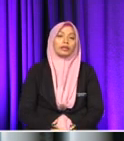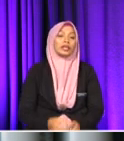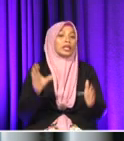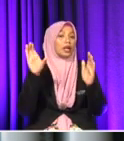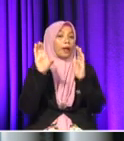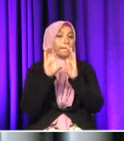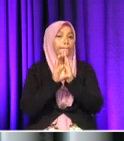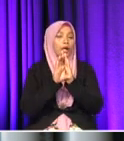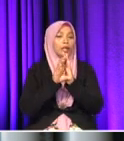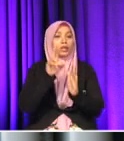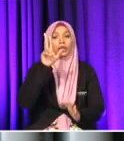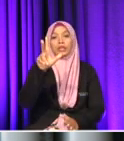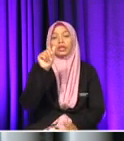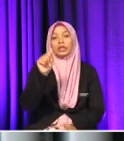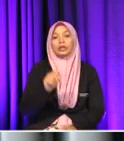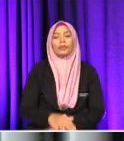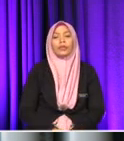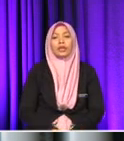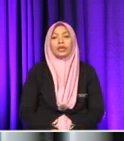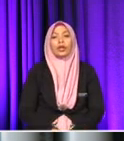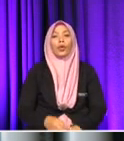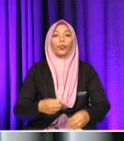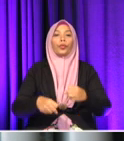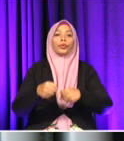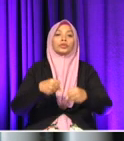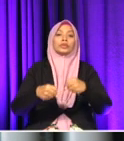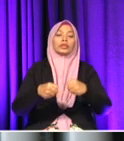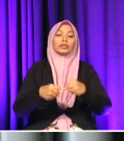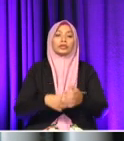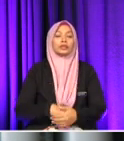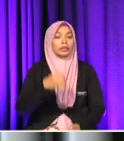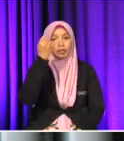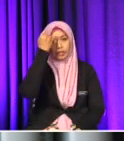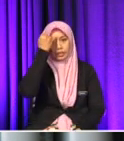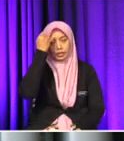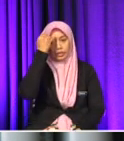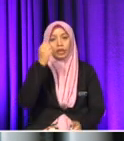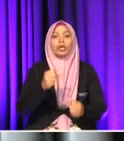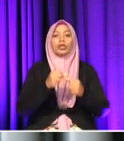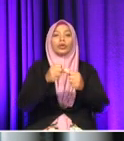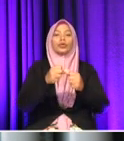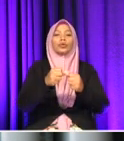Berikut merupakan langkah proses pengolahan Aidil yang tidak mengikut urutan